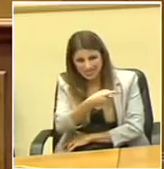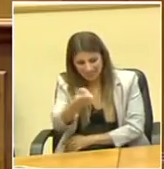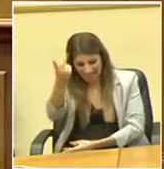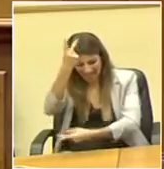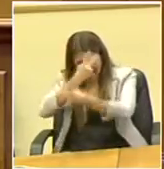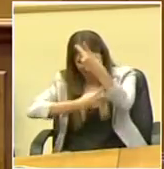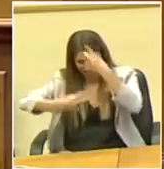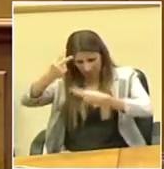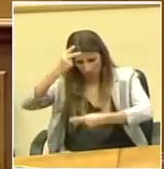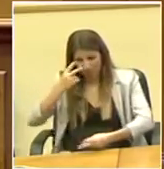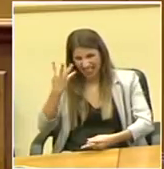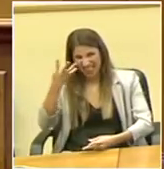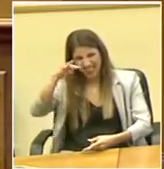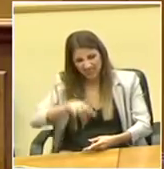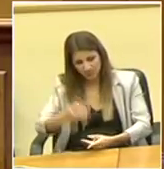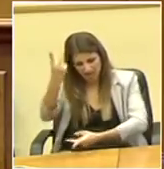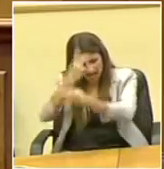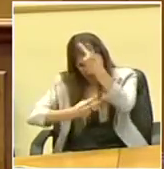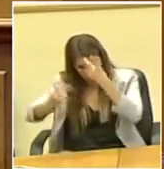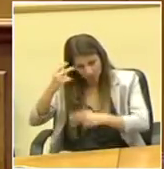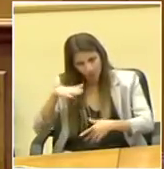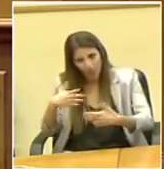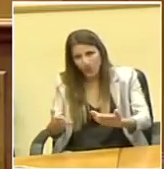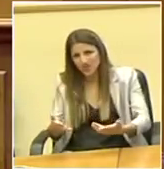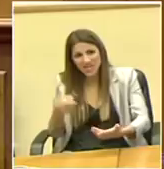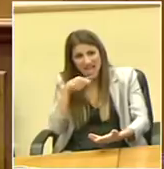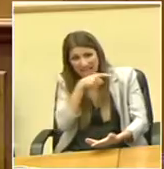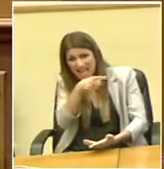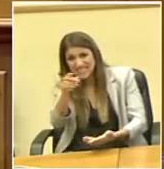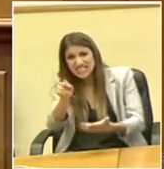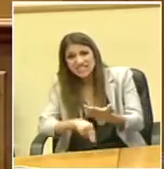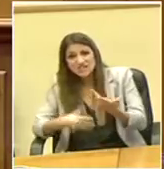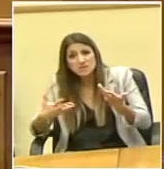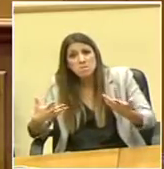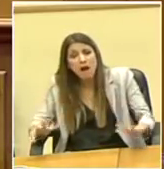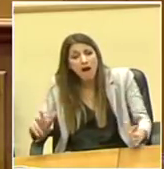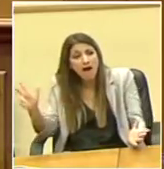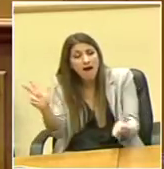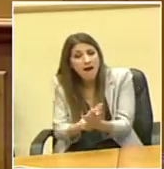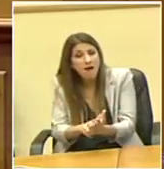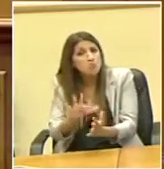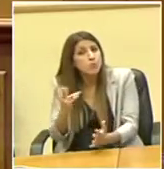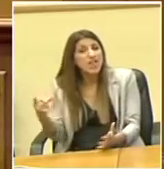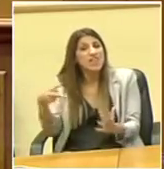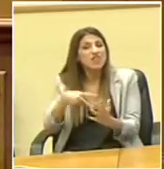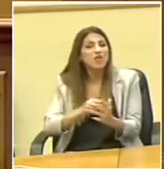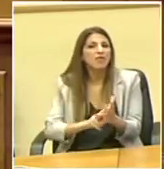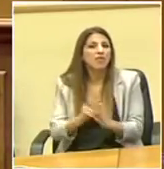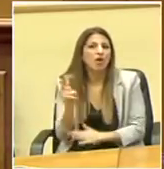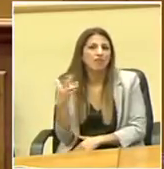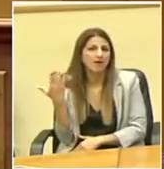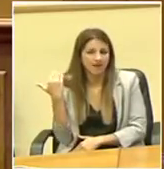εδώ και 4 μέρες είναι στη σύμβαση, το τάφχη σίγμα, το 2012, ότι